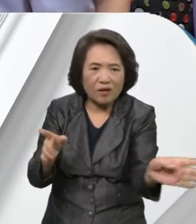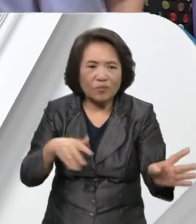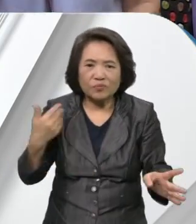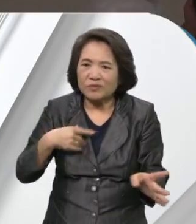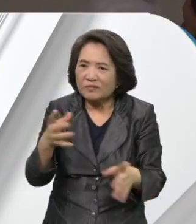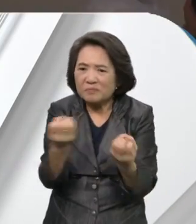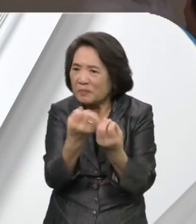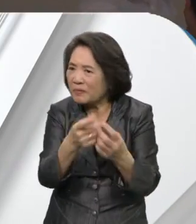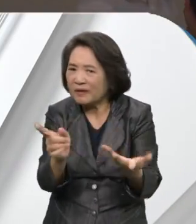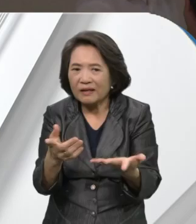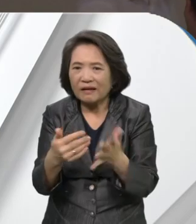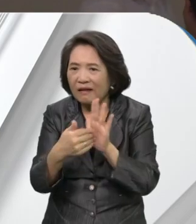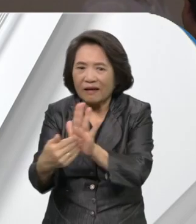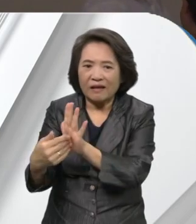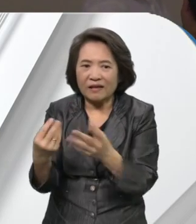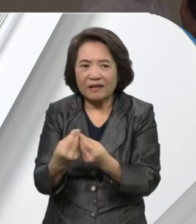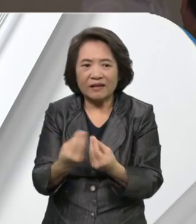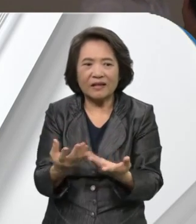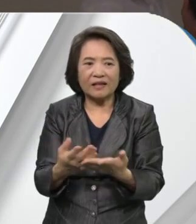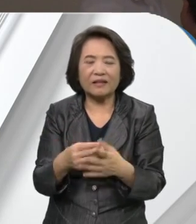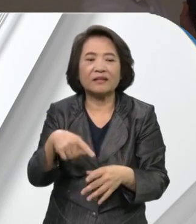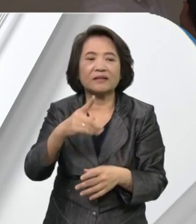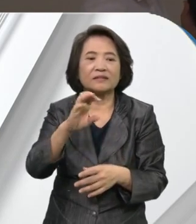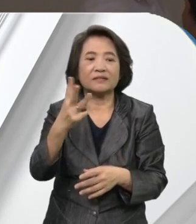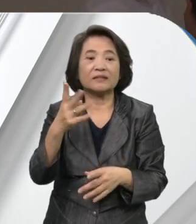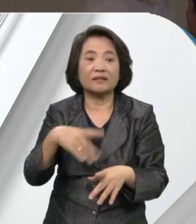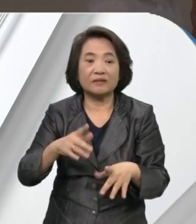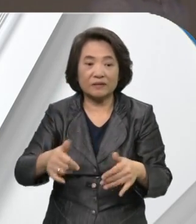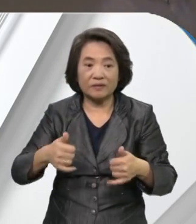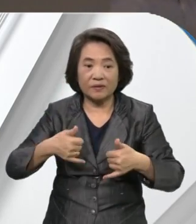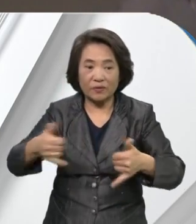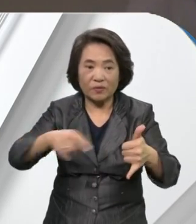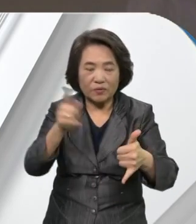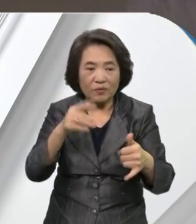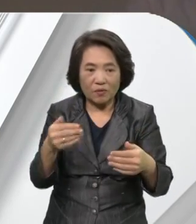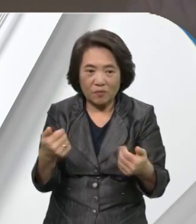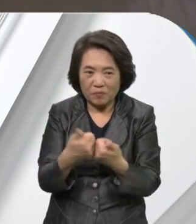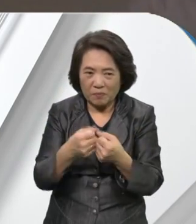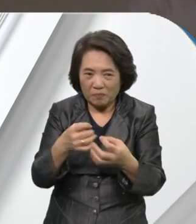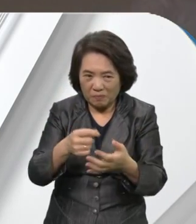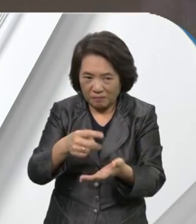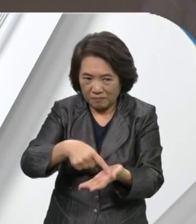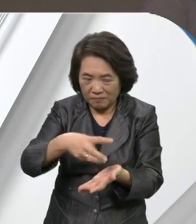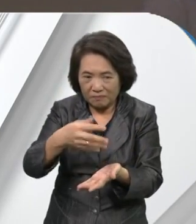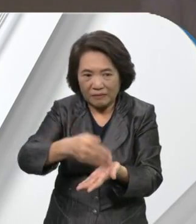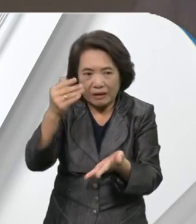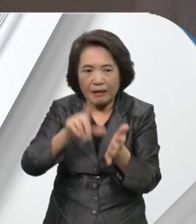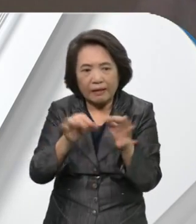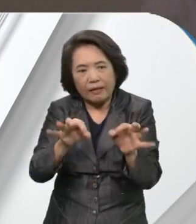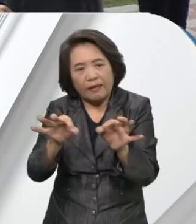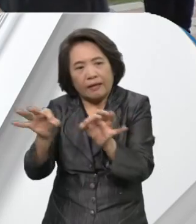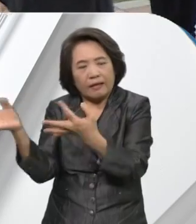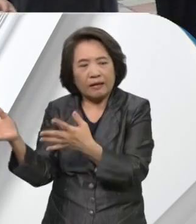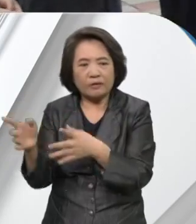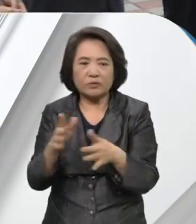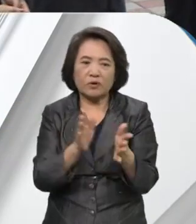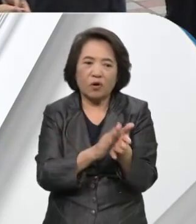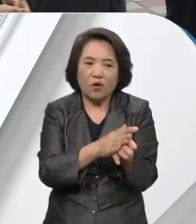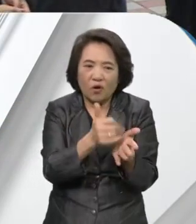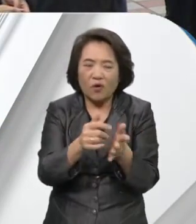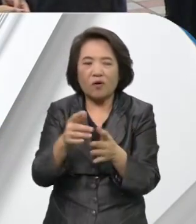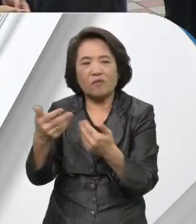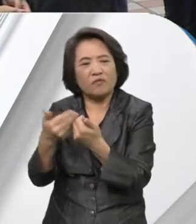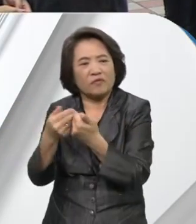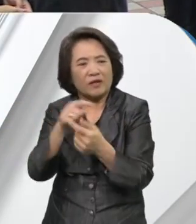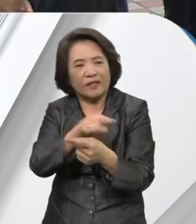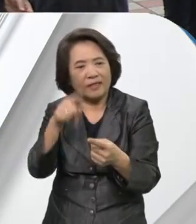哈。 现正193沿途的防灾审查即将提交拜谒，审查员董浩时，故所赞成韩国反对避灾的